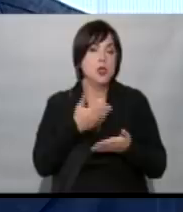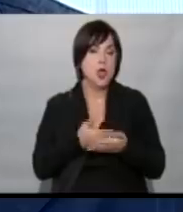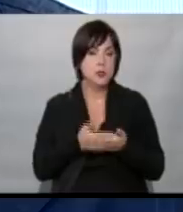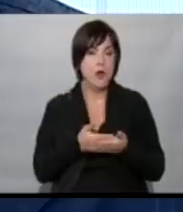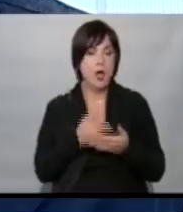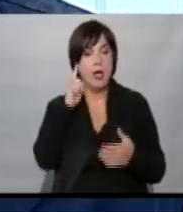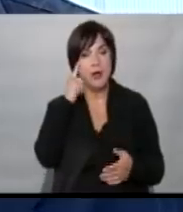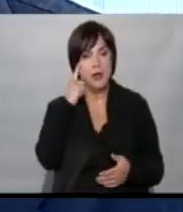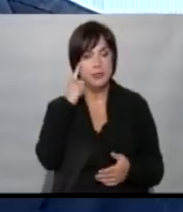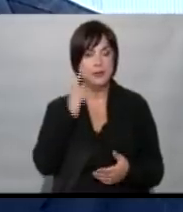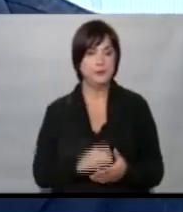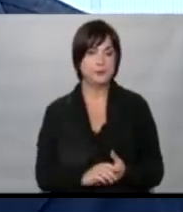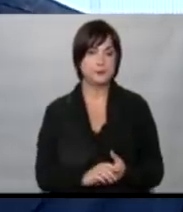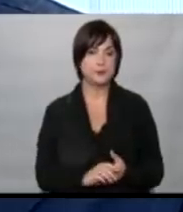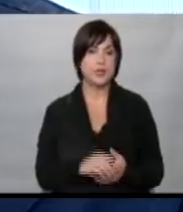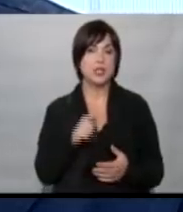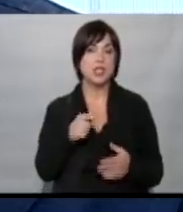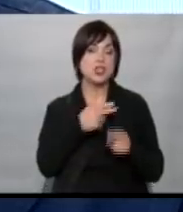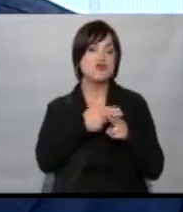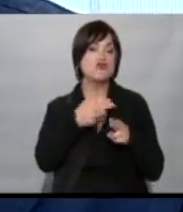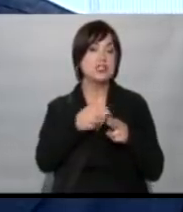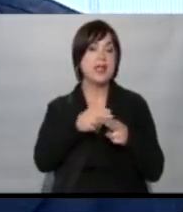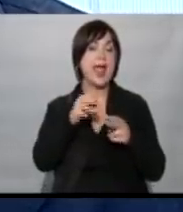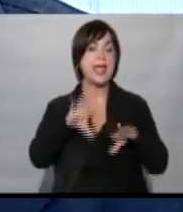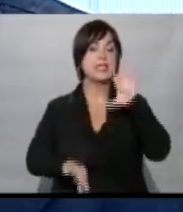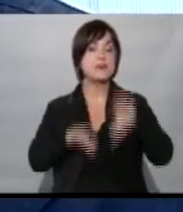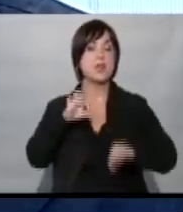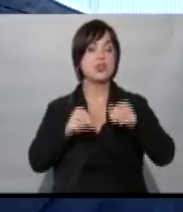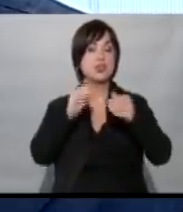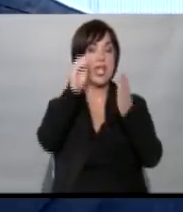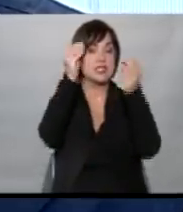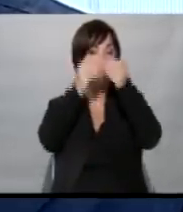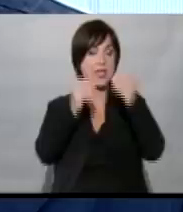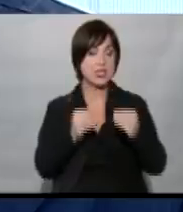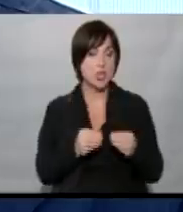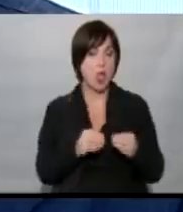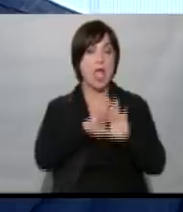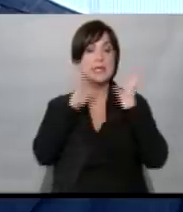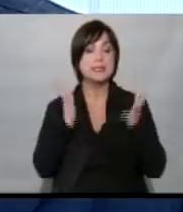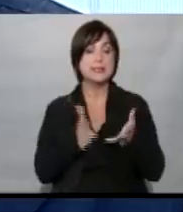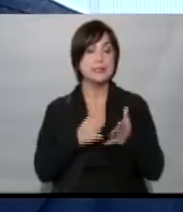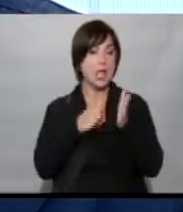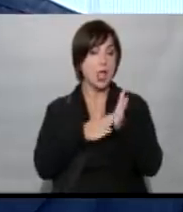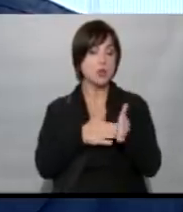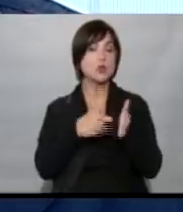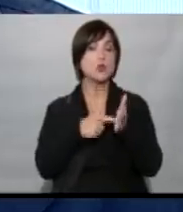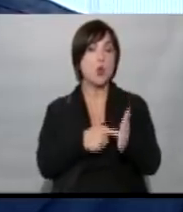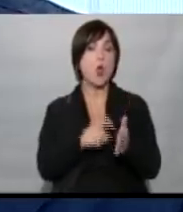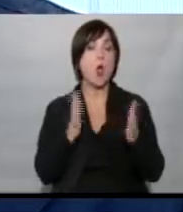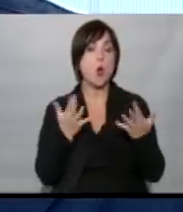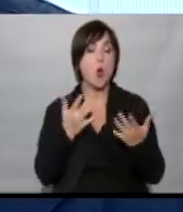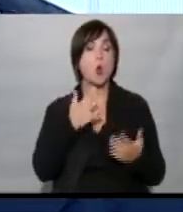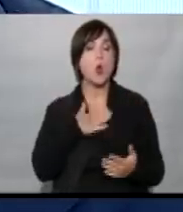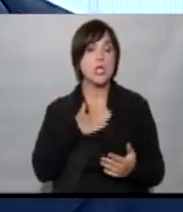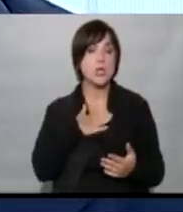основната логика на исчистен избирачки список. Значи, ако сите параметри, дури тоа колку